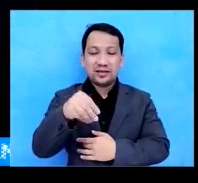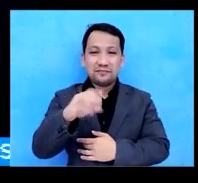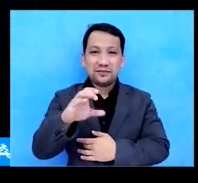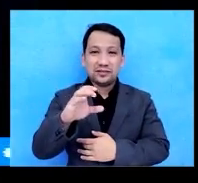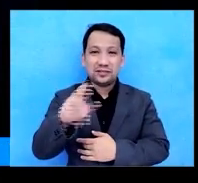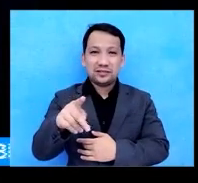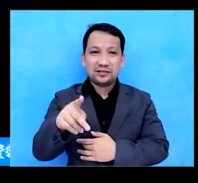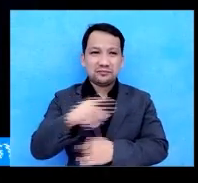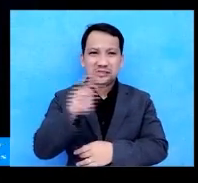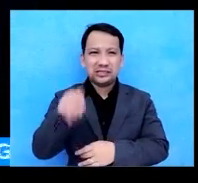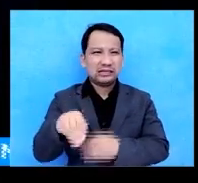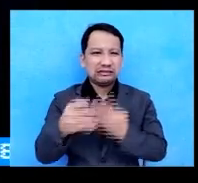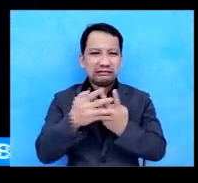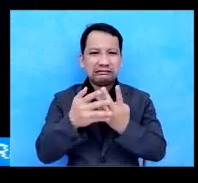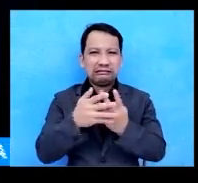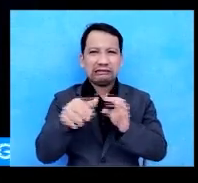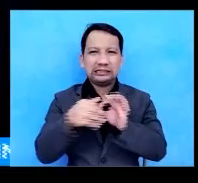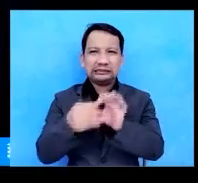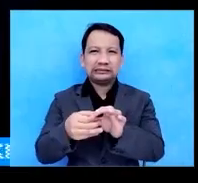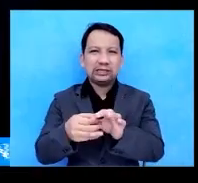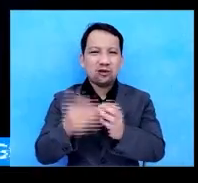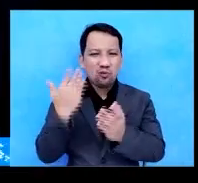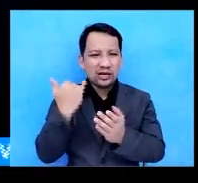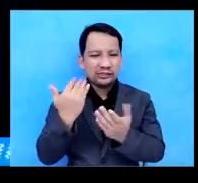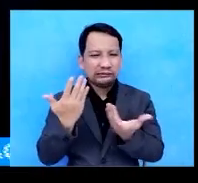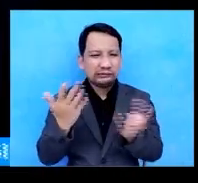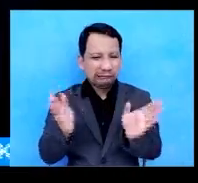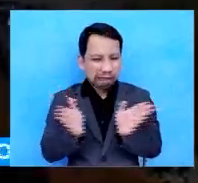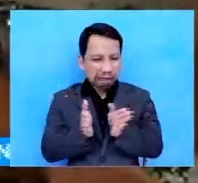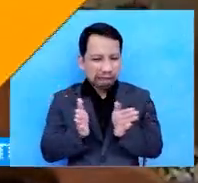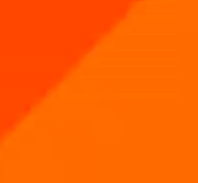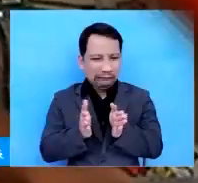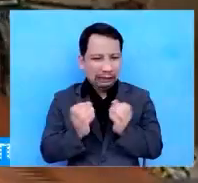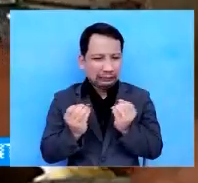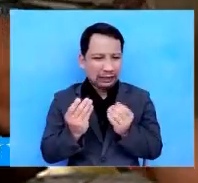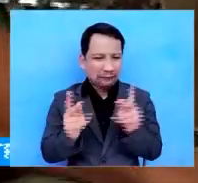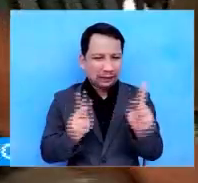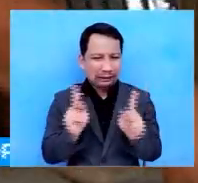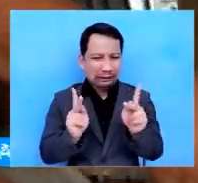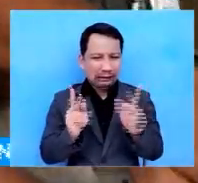ng bilangguan. Nasa frontline ng balitang yan si Gio Robles.